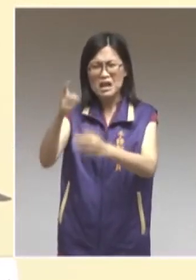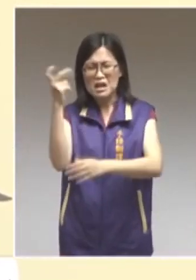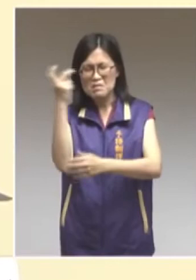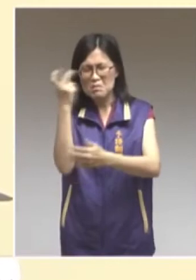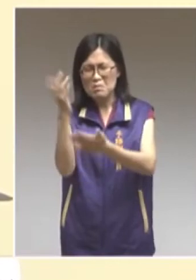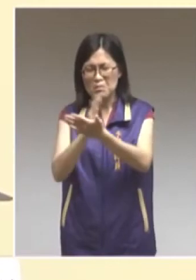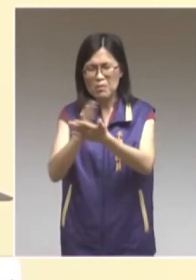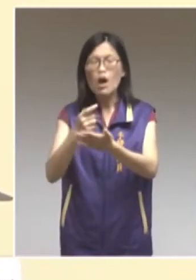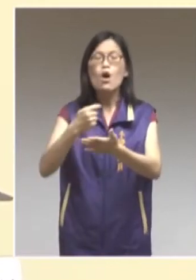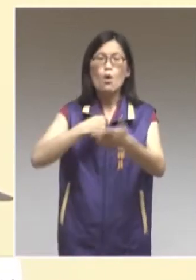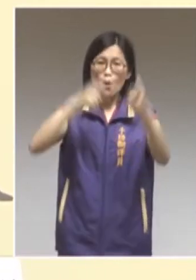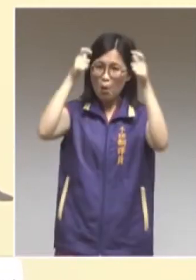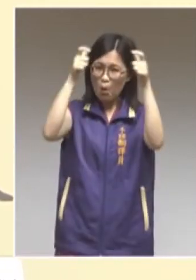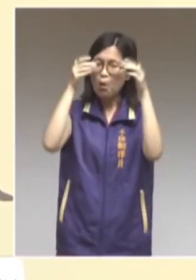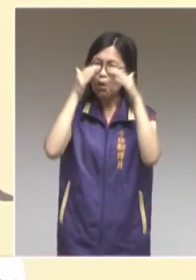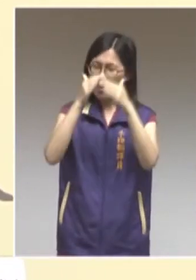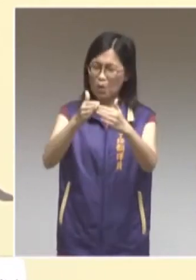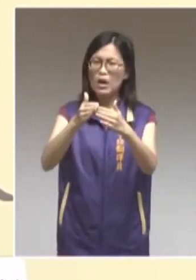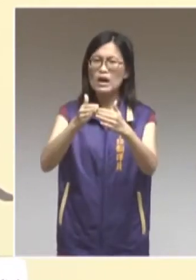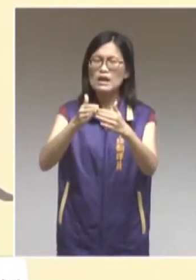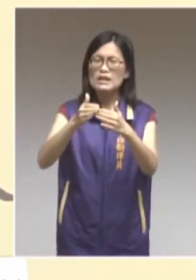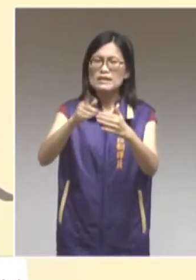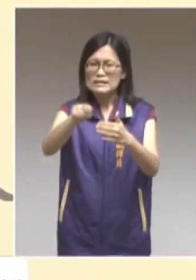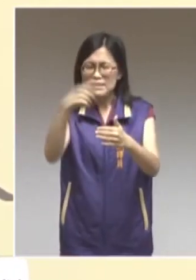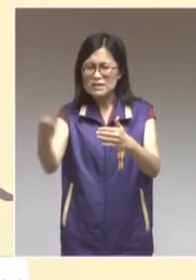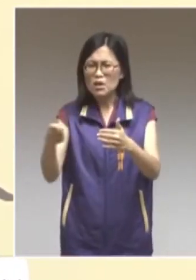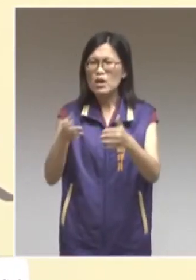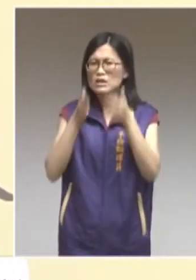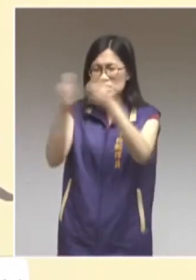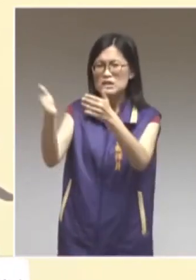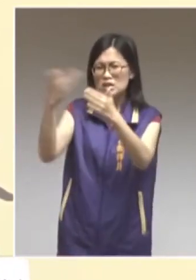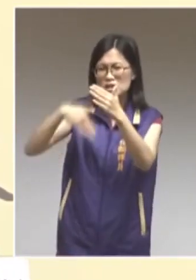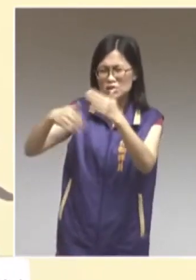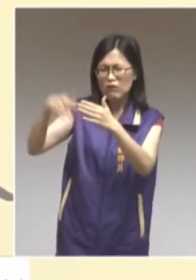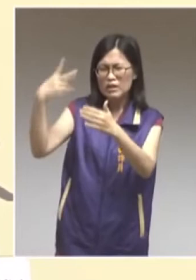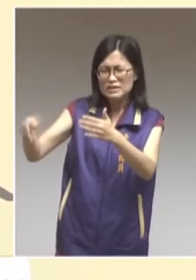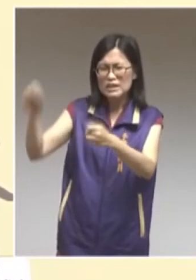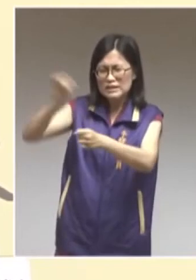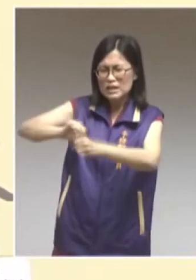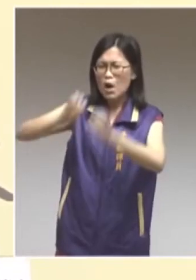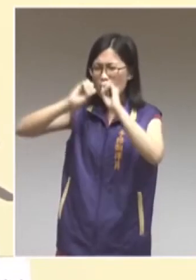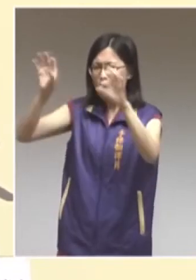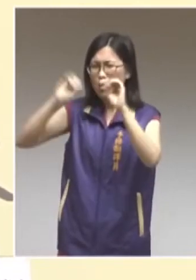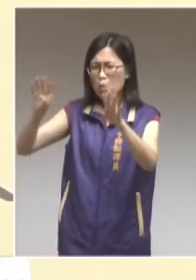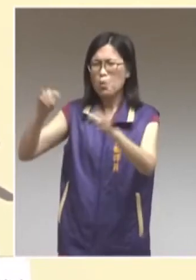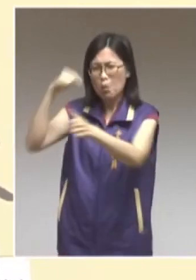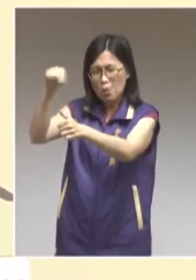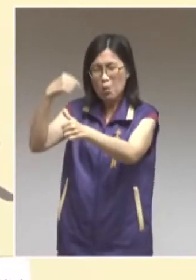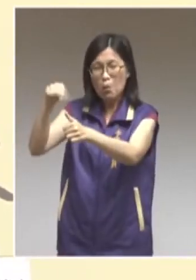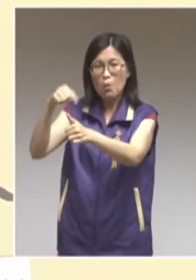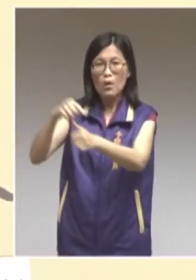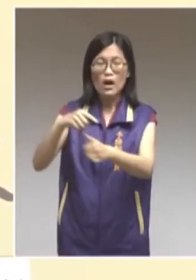会在相关的这个学校这一部分还加宣导。另外我们也要特别提到